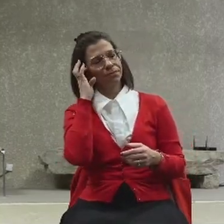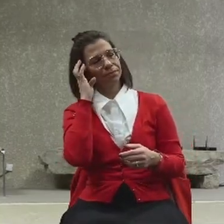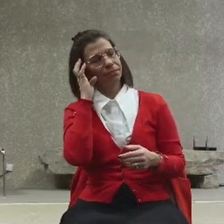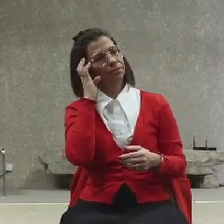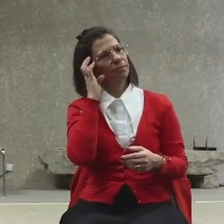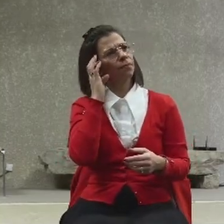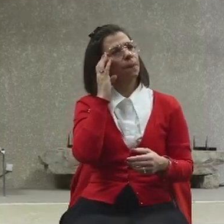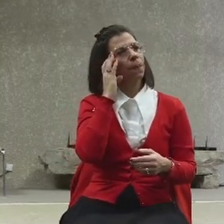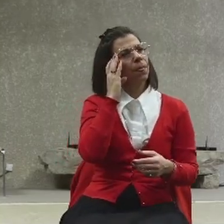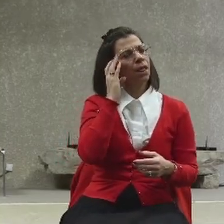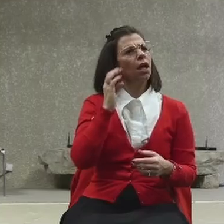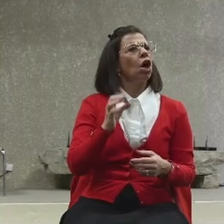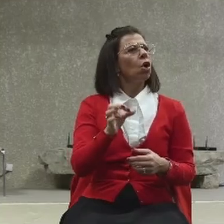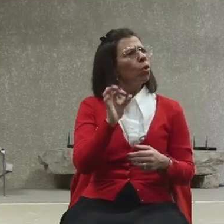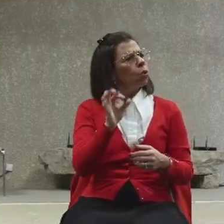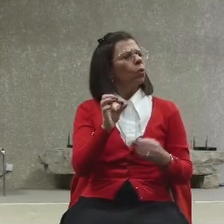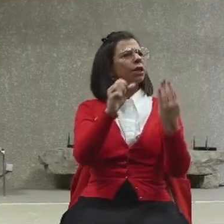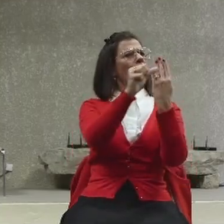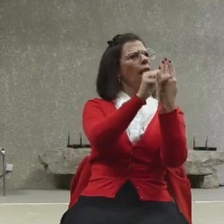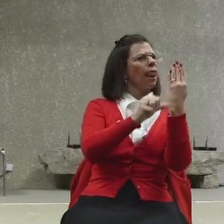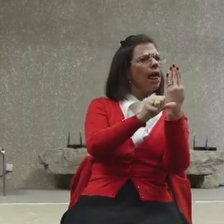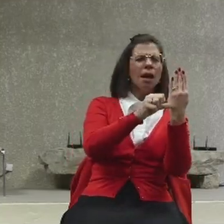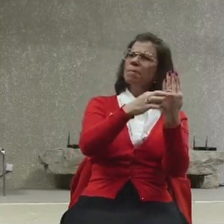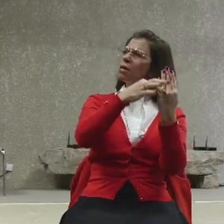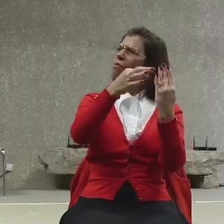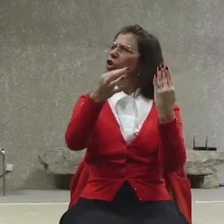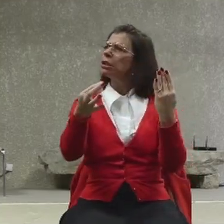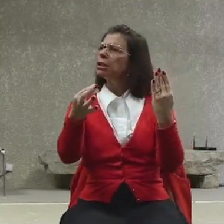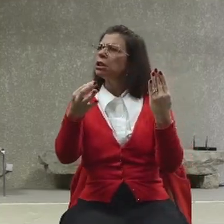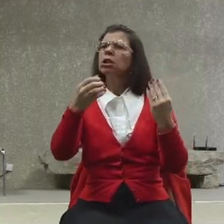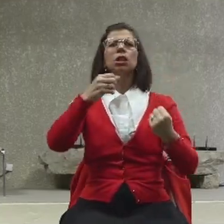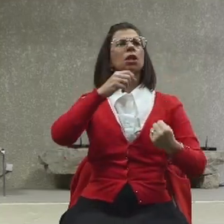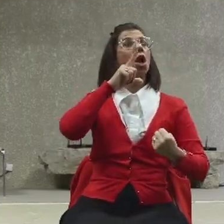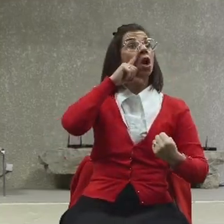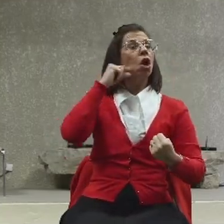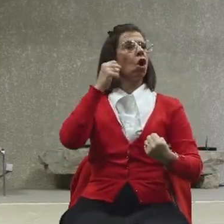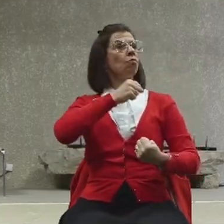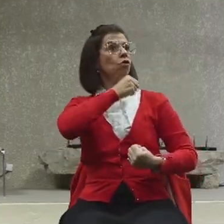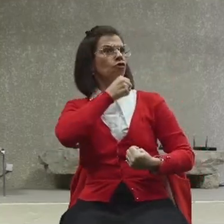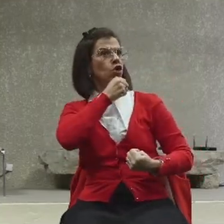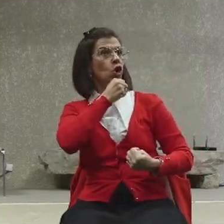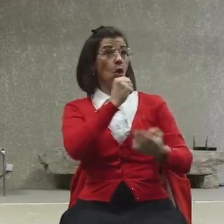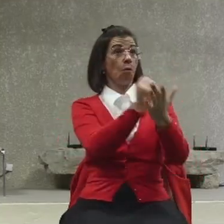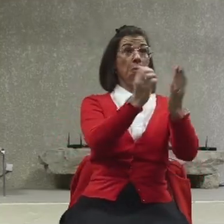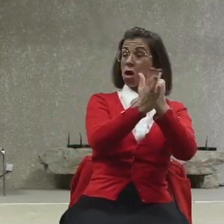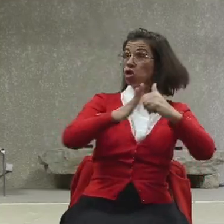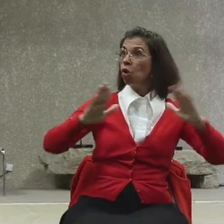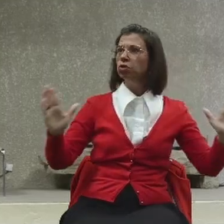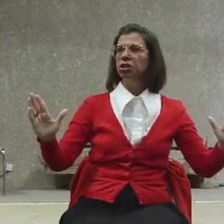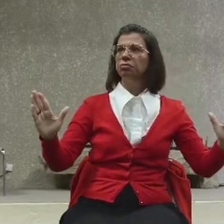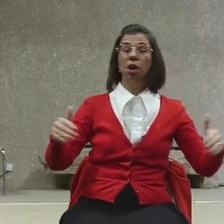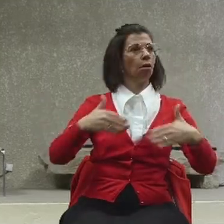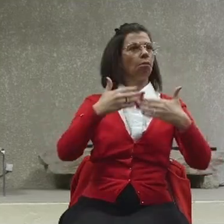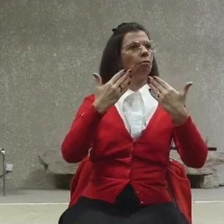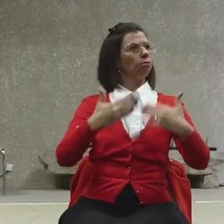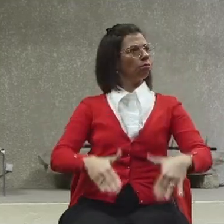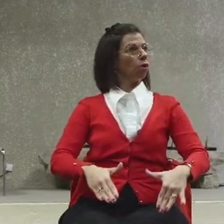que nous noyons, parce qu'il est déjà noyé, si vous voulez. Il est déjà